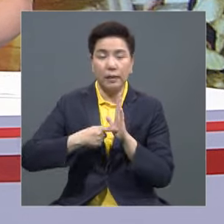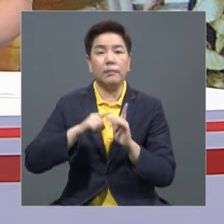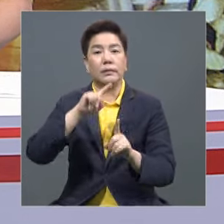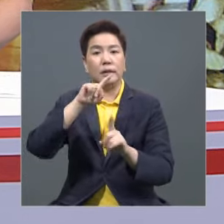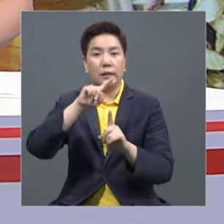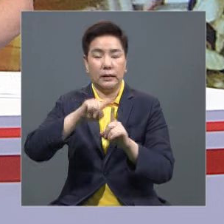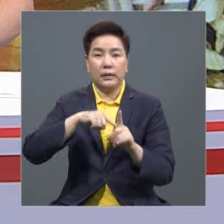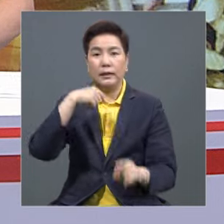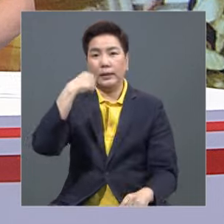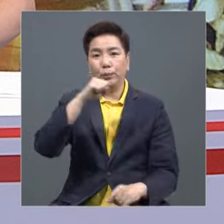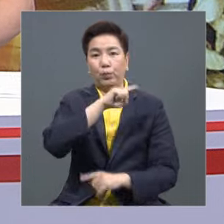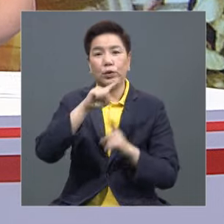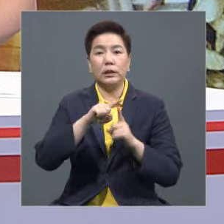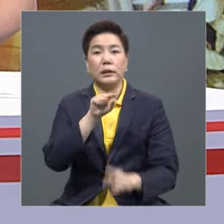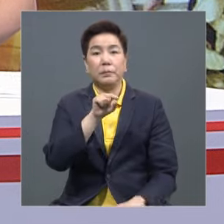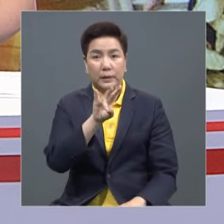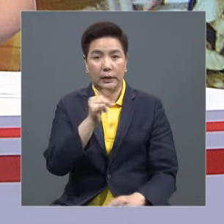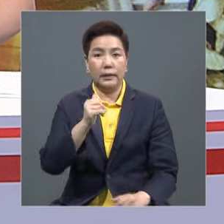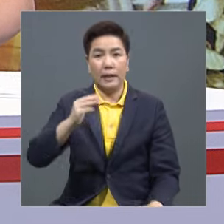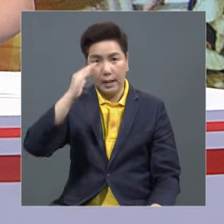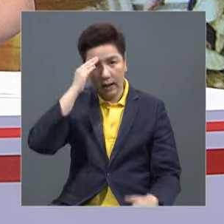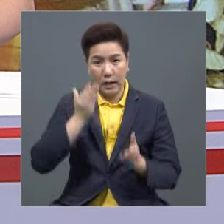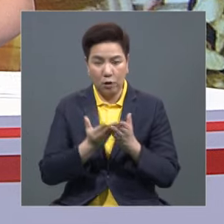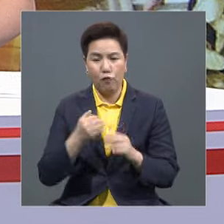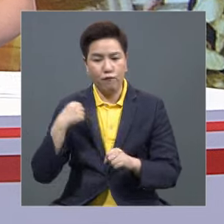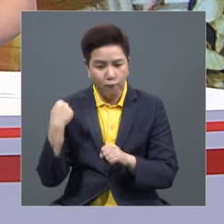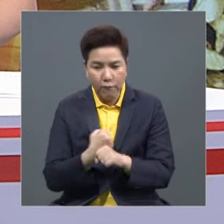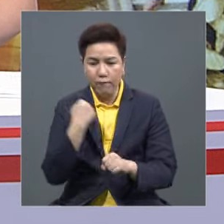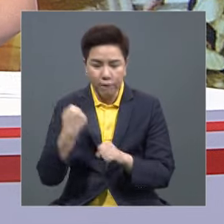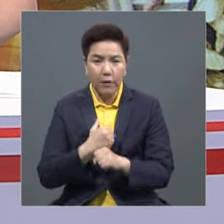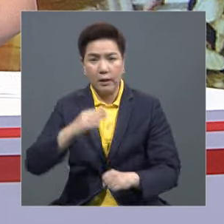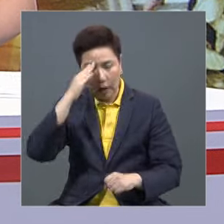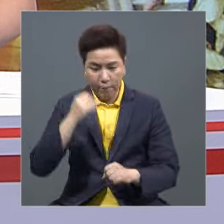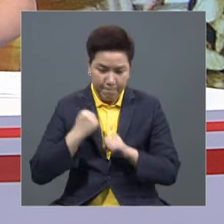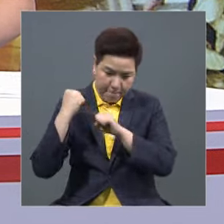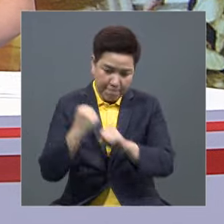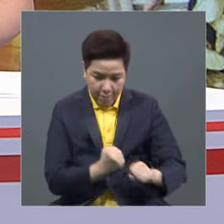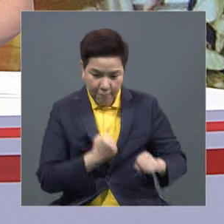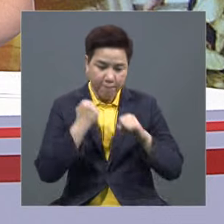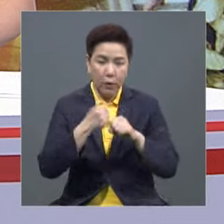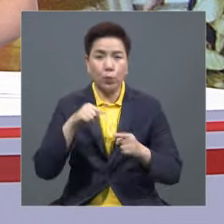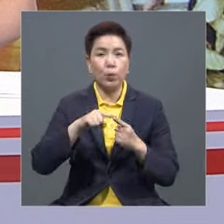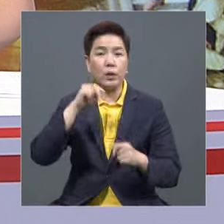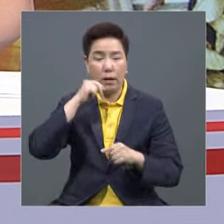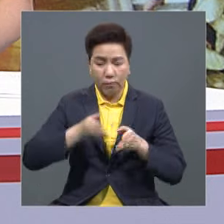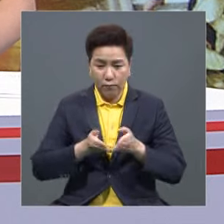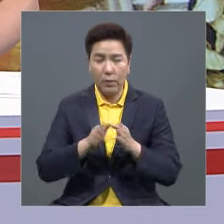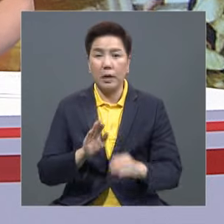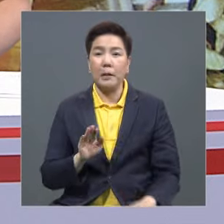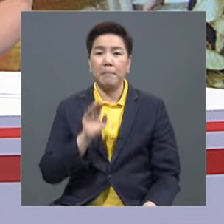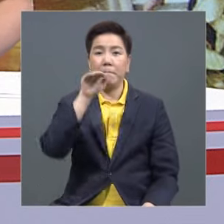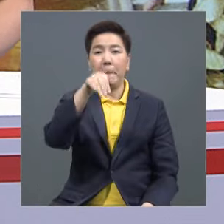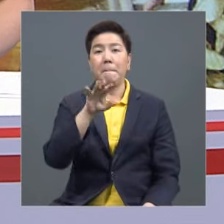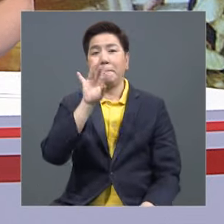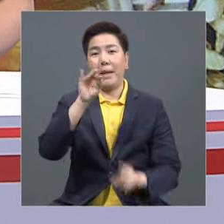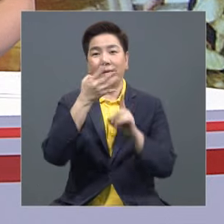ที่ 27ตุลาคมนี้และขณะนี้กองทัพเรือได้ทำการฝึกซ้อมกำลังพลฝีพายในแม่น้ำเจ้าพระยาบริเวณใต้สะพานพระราม